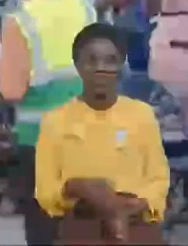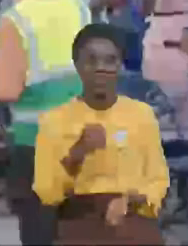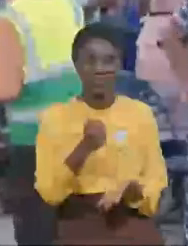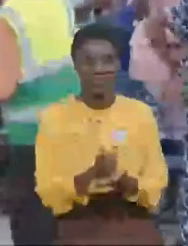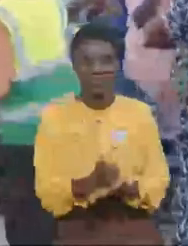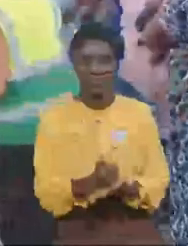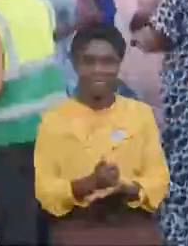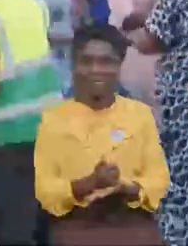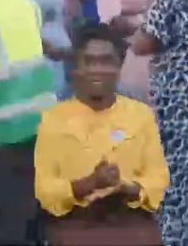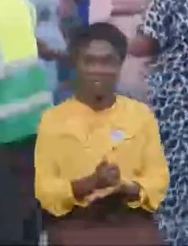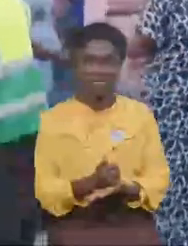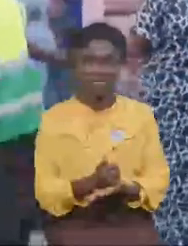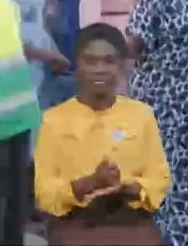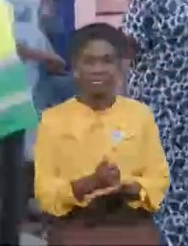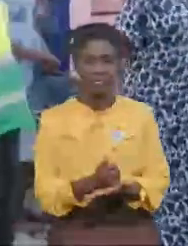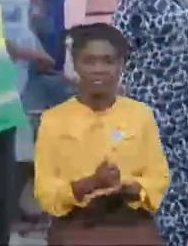Amen.